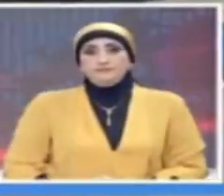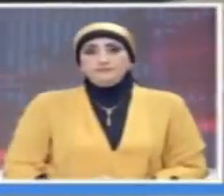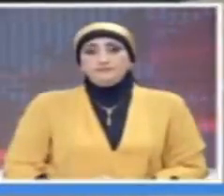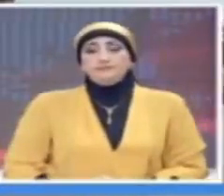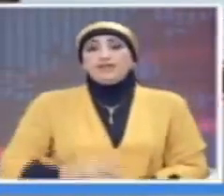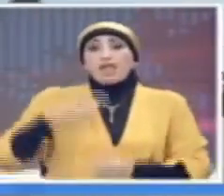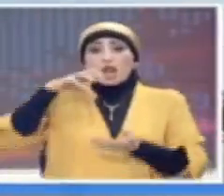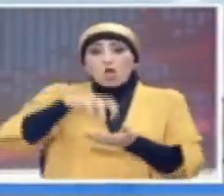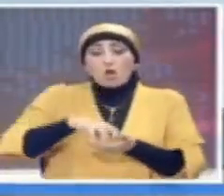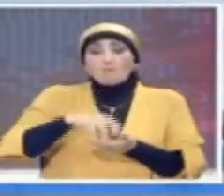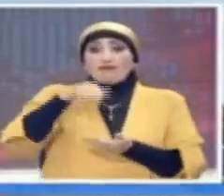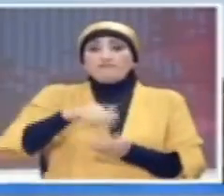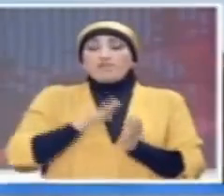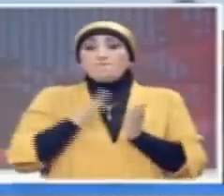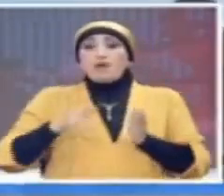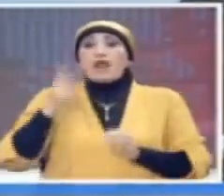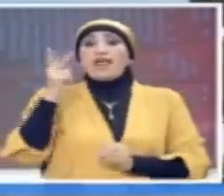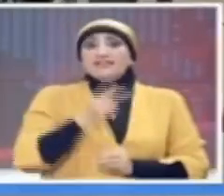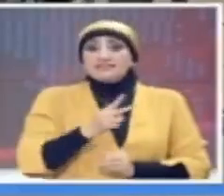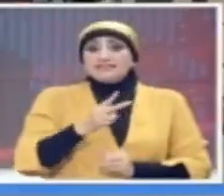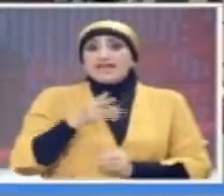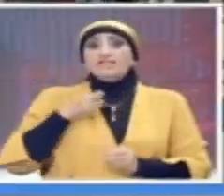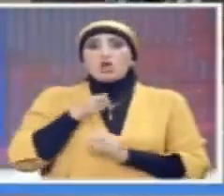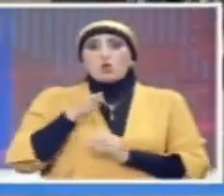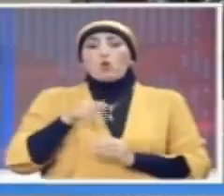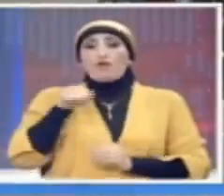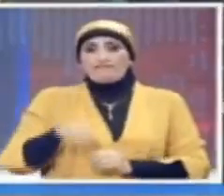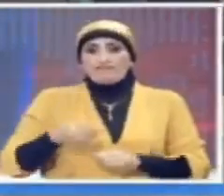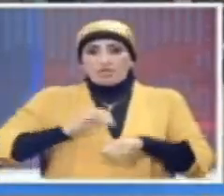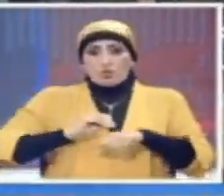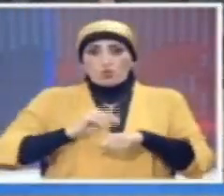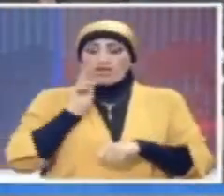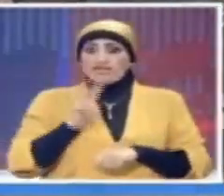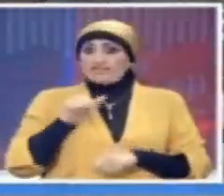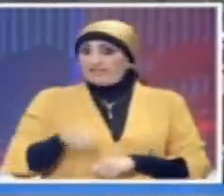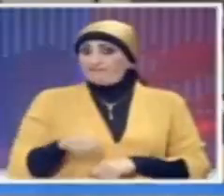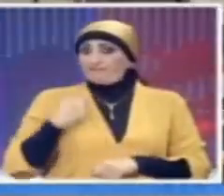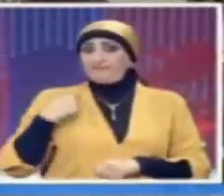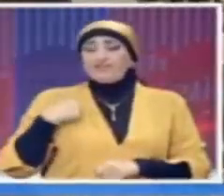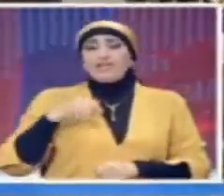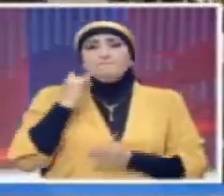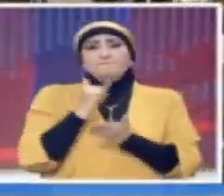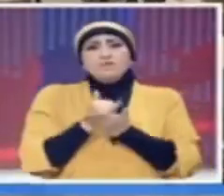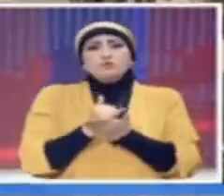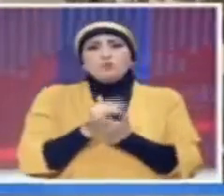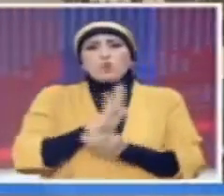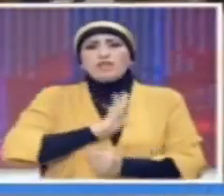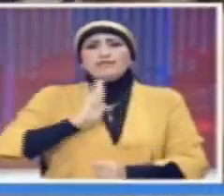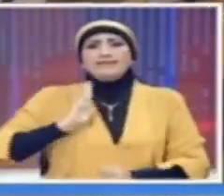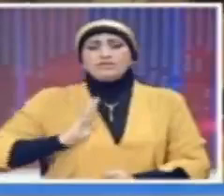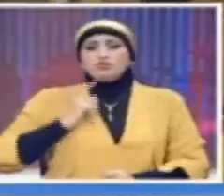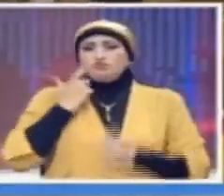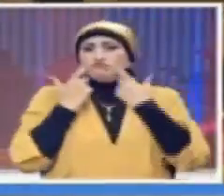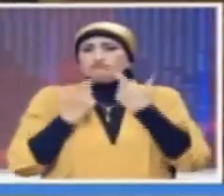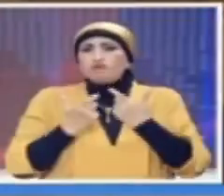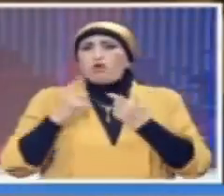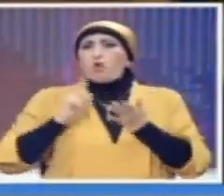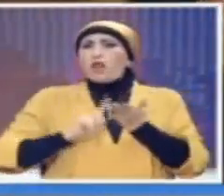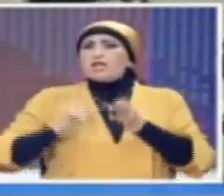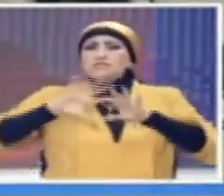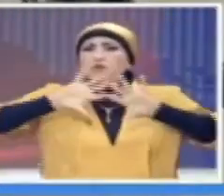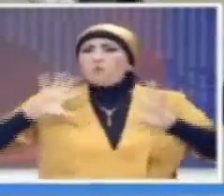المقرر إجراء المرحلة الثانية في نطاقها، حيث حرصت القيادة العامة للقوات المسلحة على اتخاذ